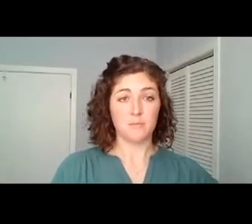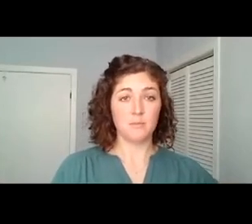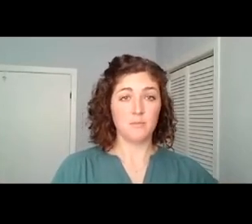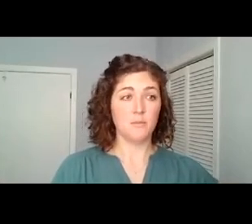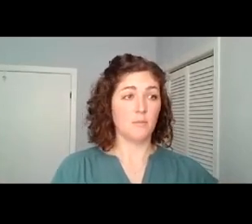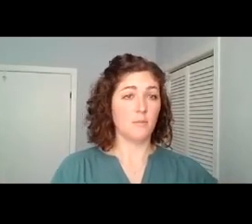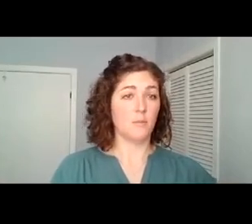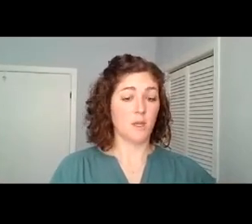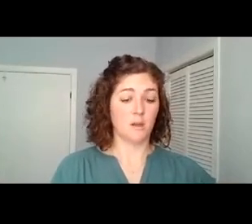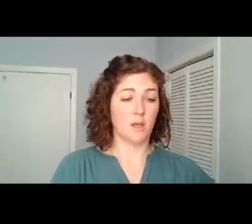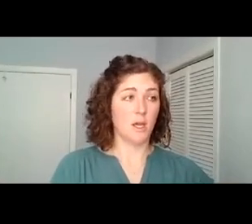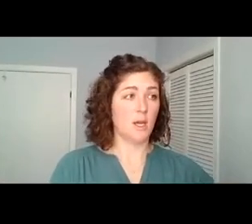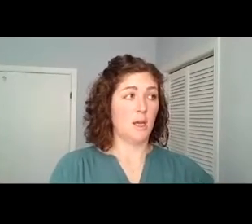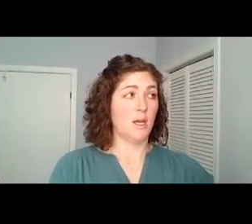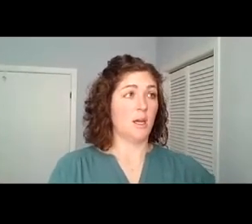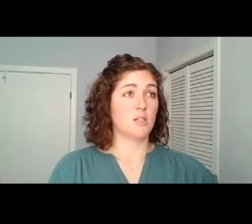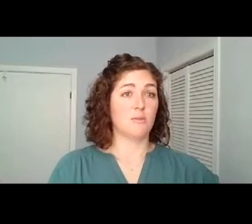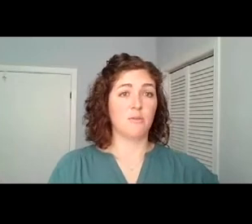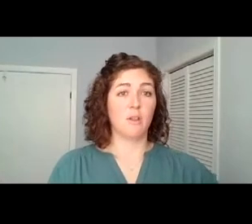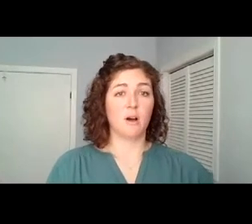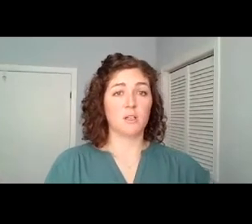consultez votre fournisseur de soins de santé.